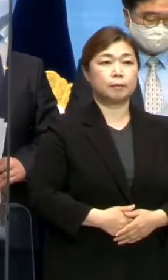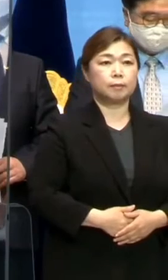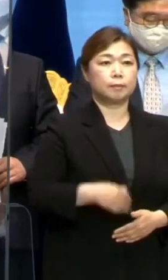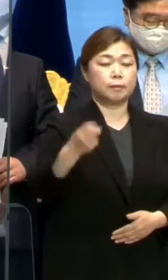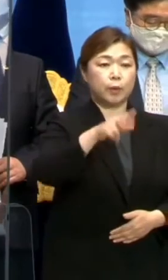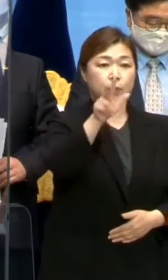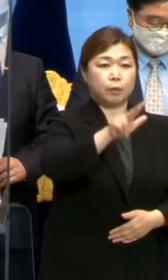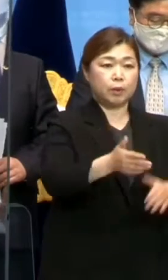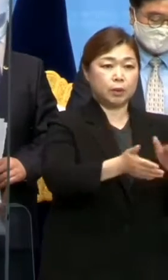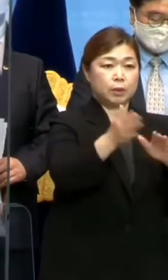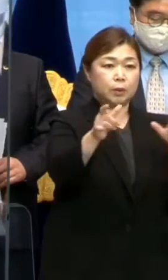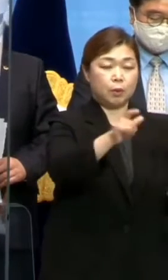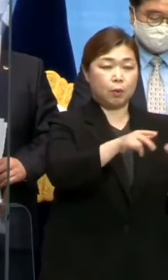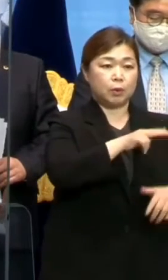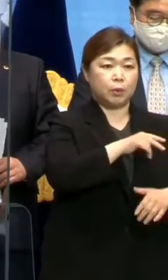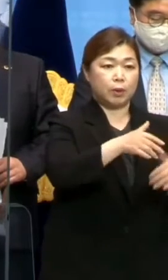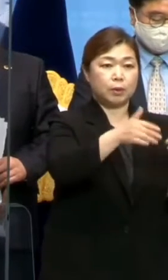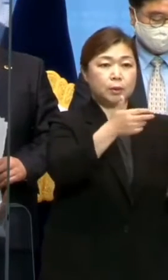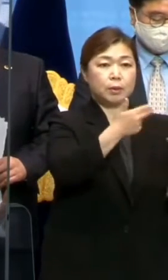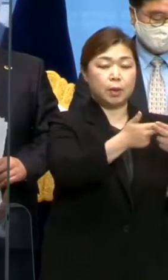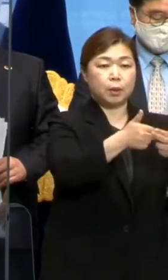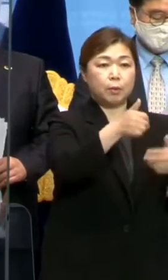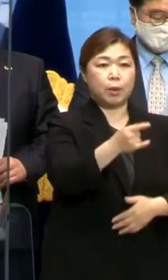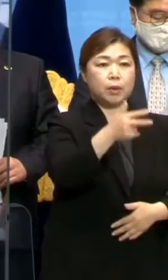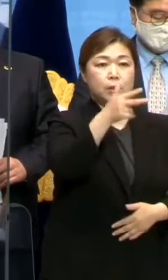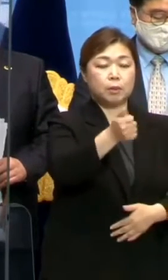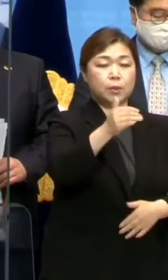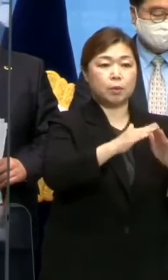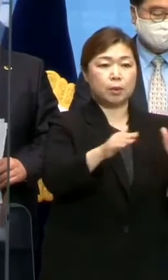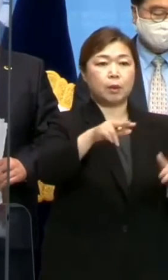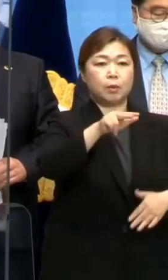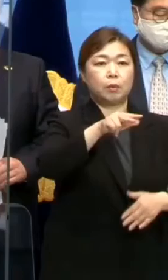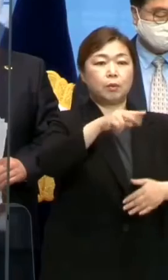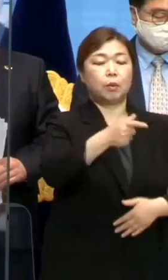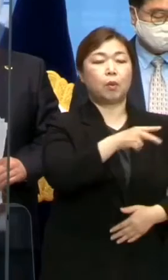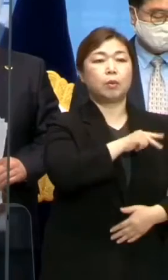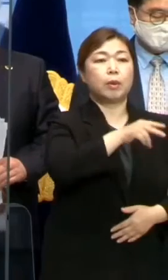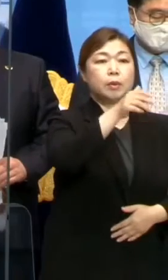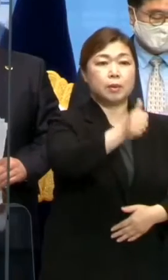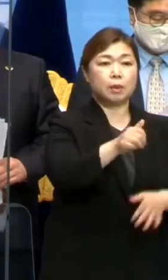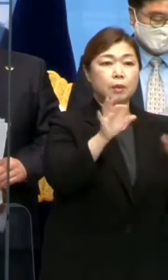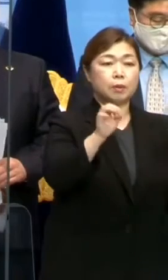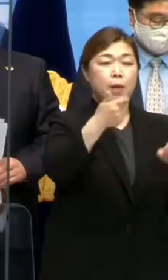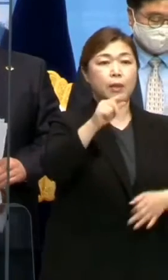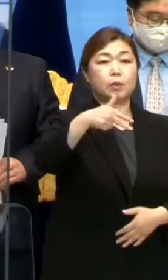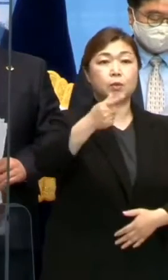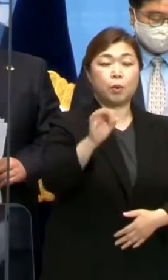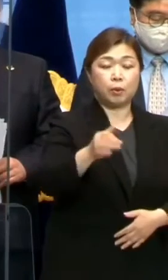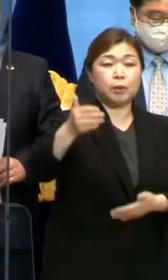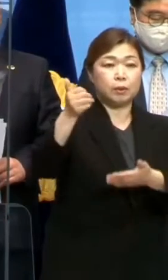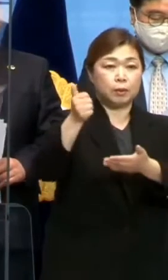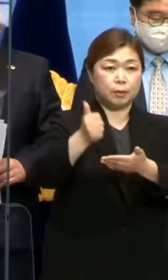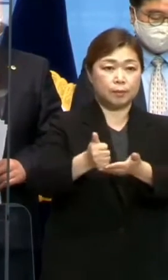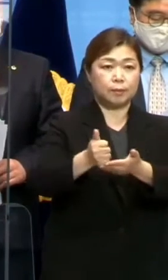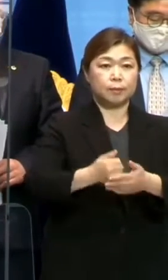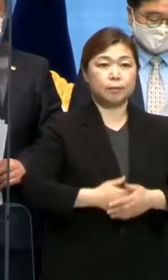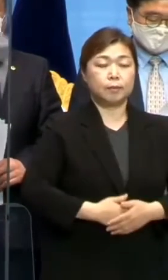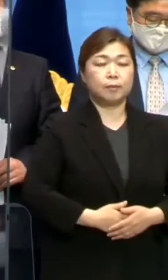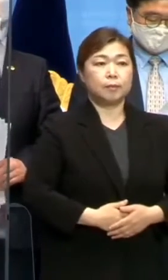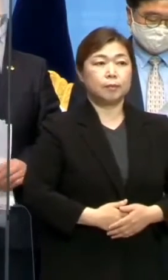그리고 전국 시 도의회 의장 협의회 회장 이 쉬면서 전남도의회 의장 2심 김한종 의장은 오셨습니다